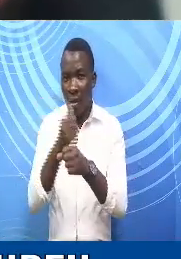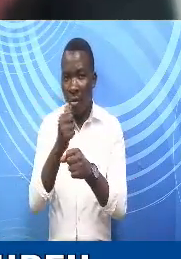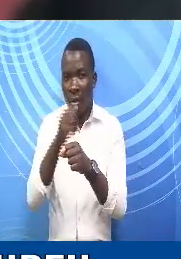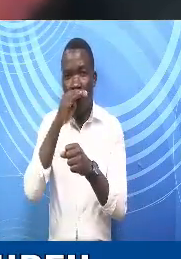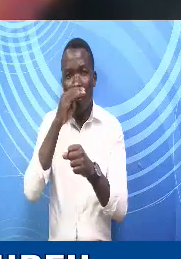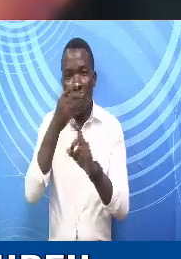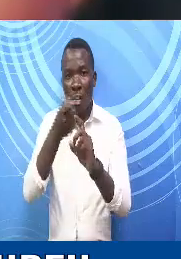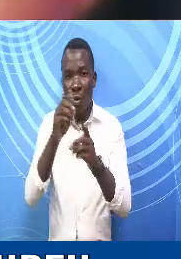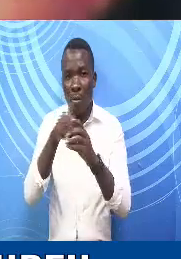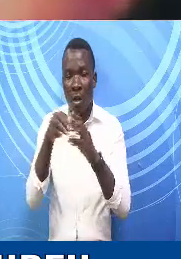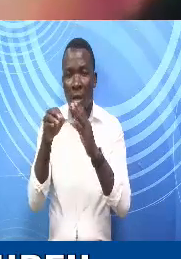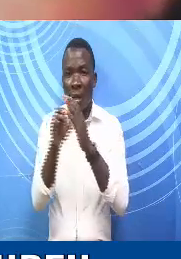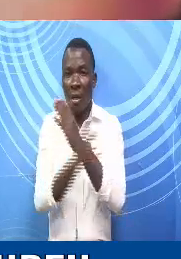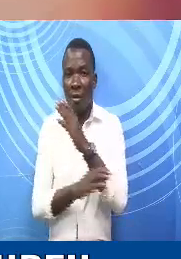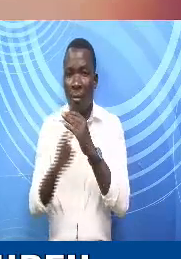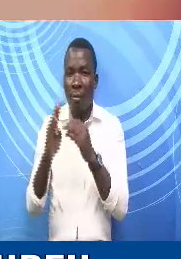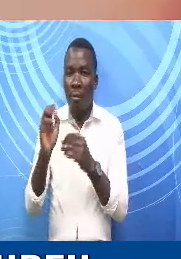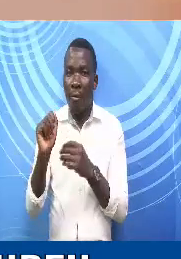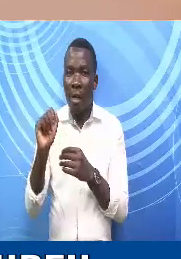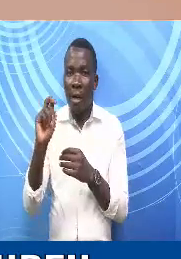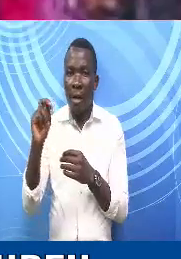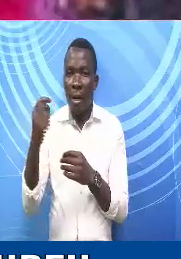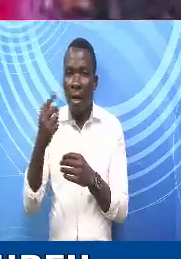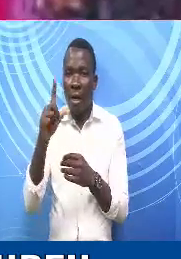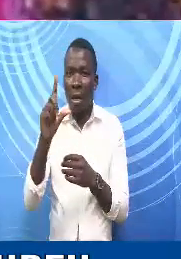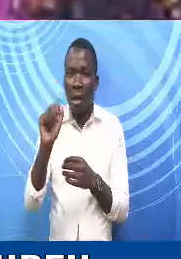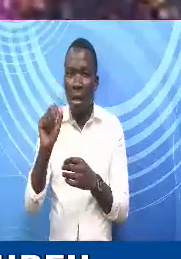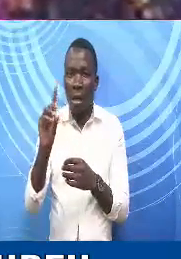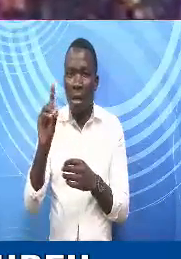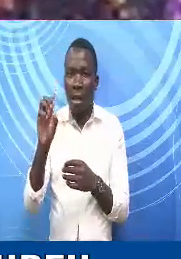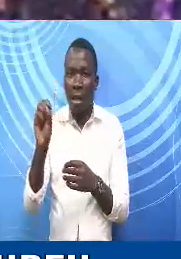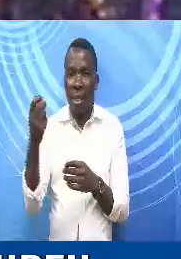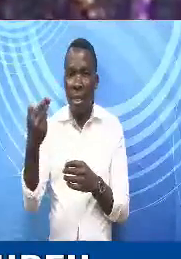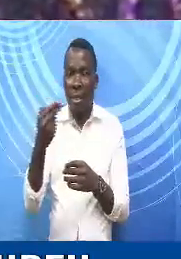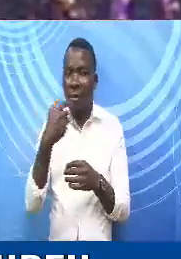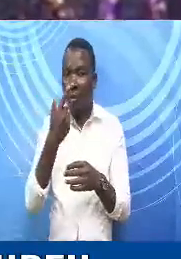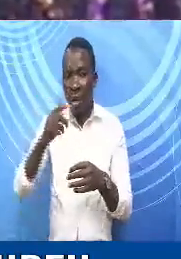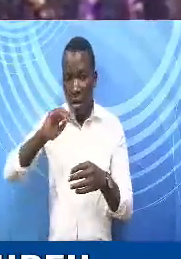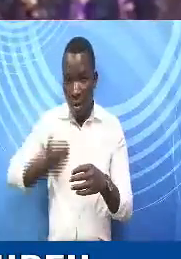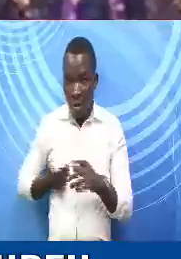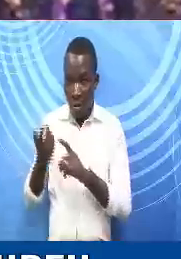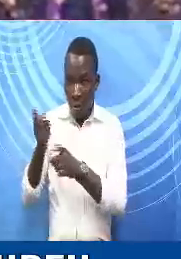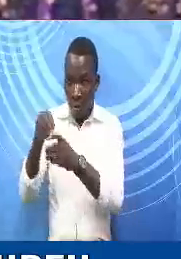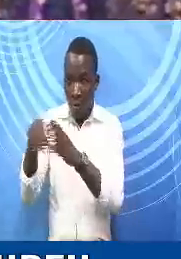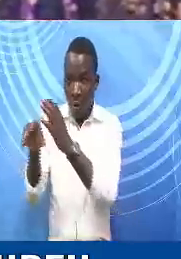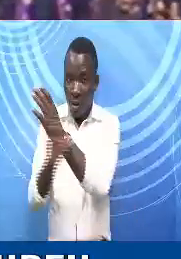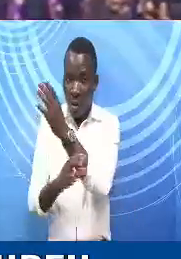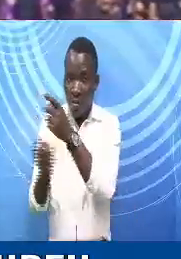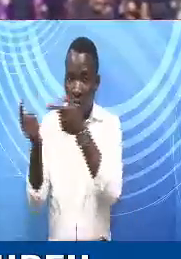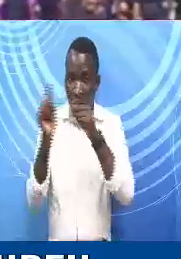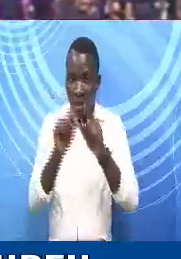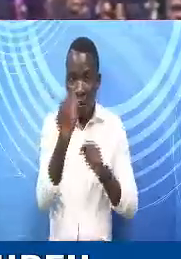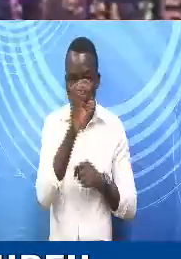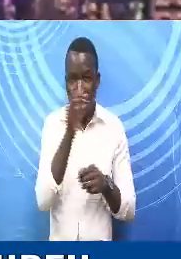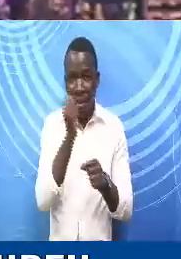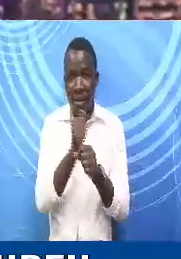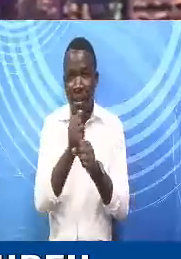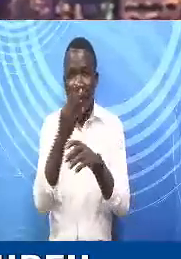muri Bangladesh, aho bivugwa ko abagore bavuye muri Bangladesh bajya muri Arabia Saudite gushaka ibirimo